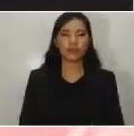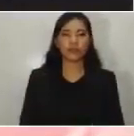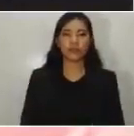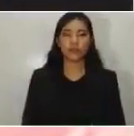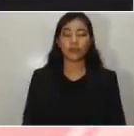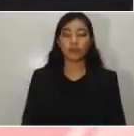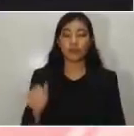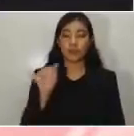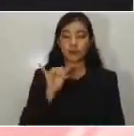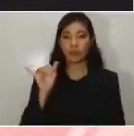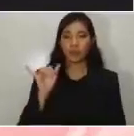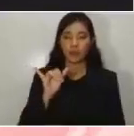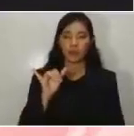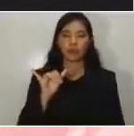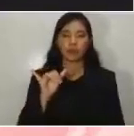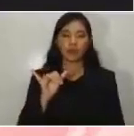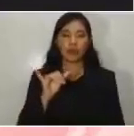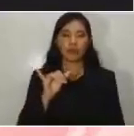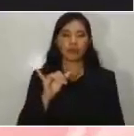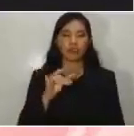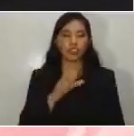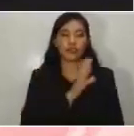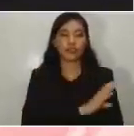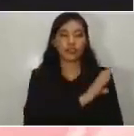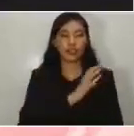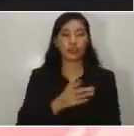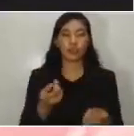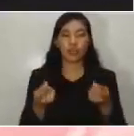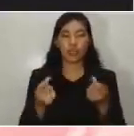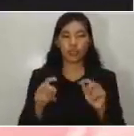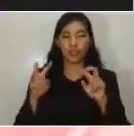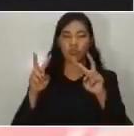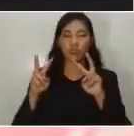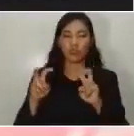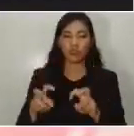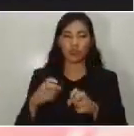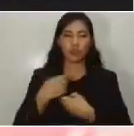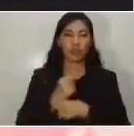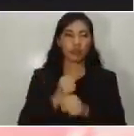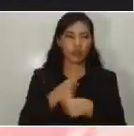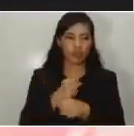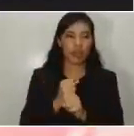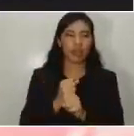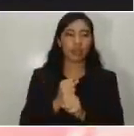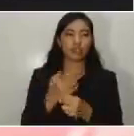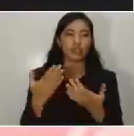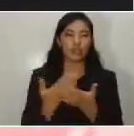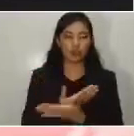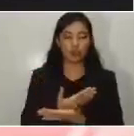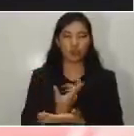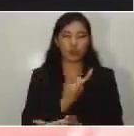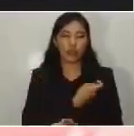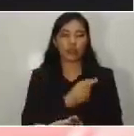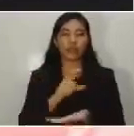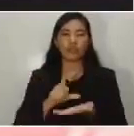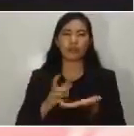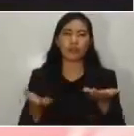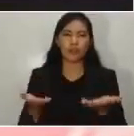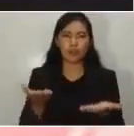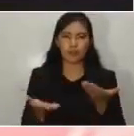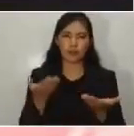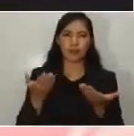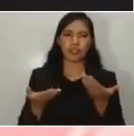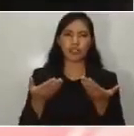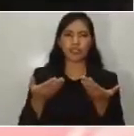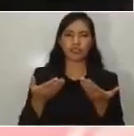or once na finalized na po yung mga clinical trials, it's good to go na iturok na po yung mix and match? Well, yun pong mix and match naman dahil may